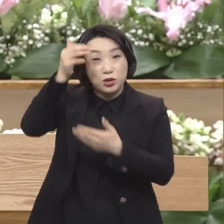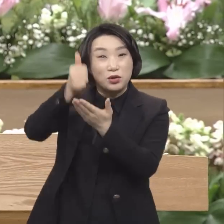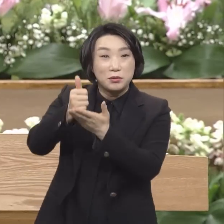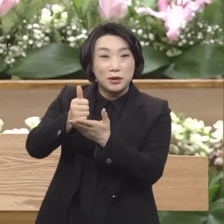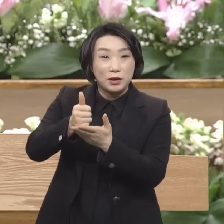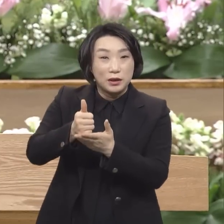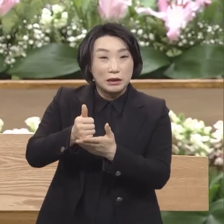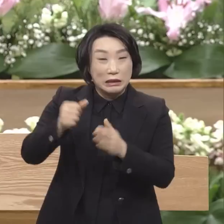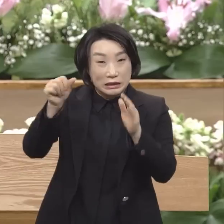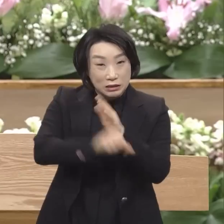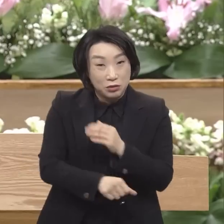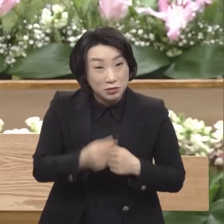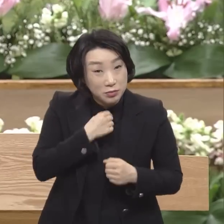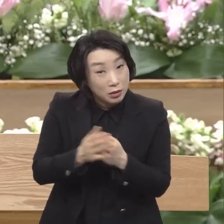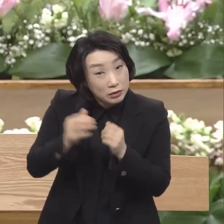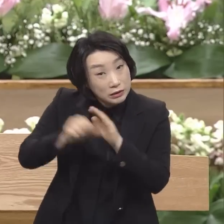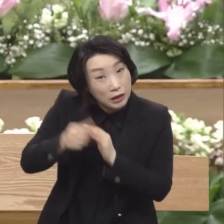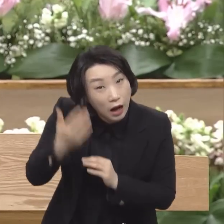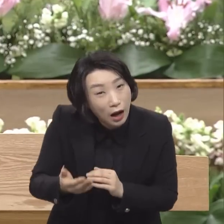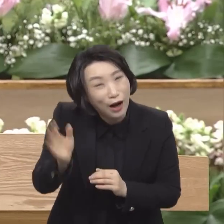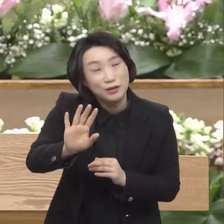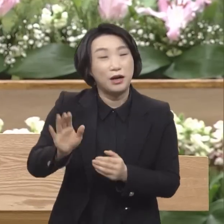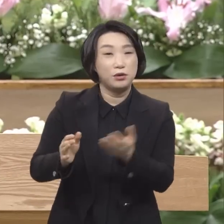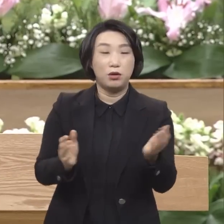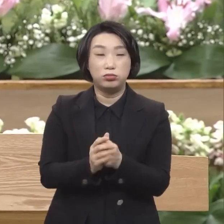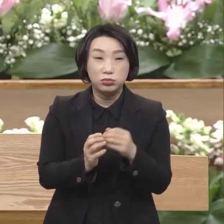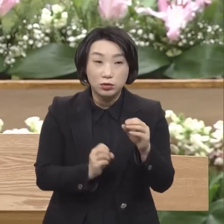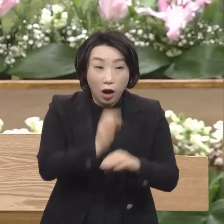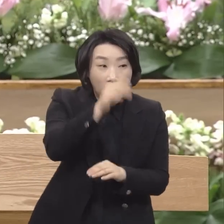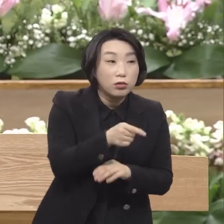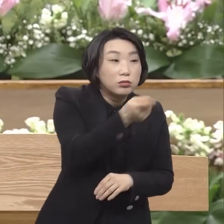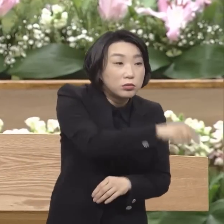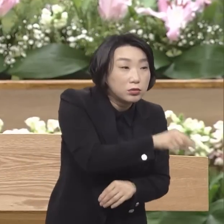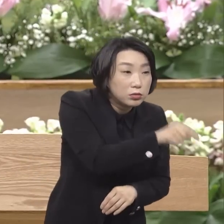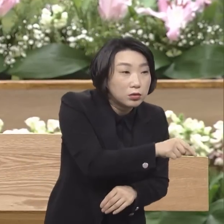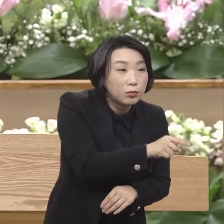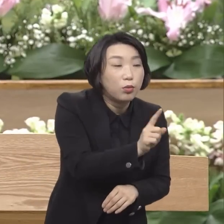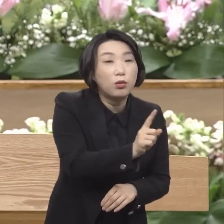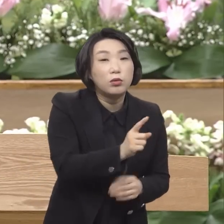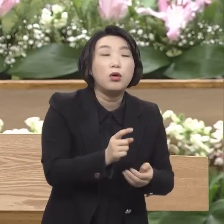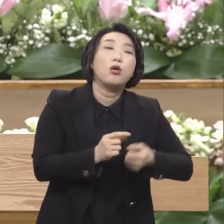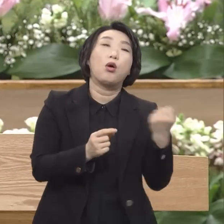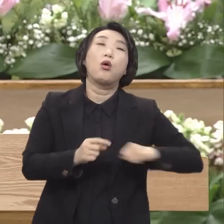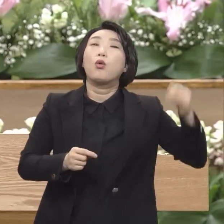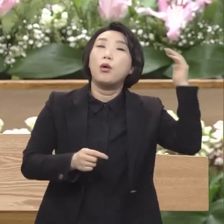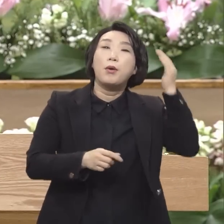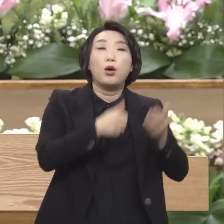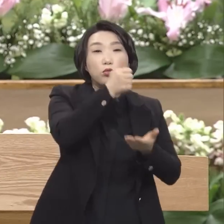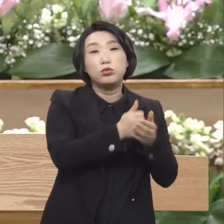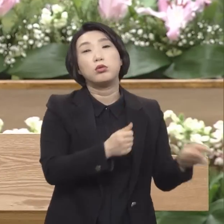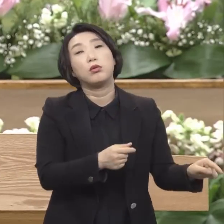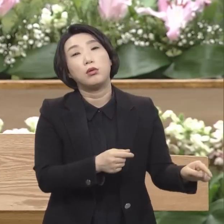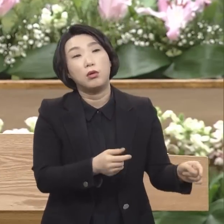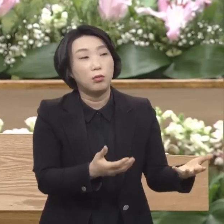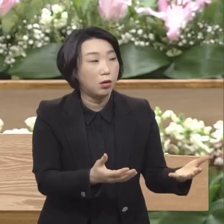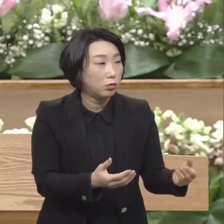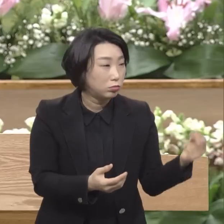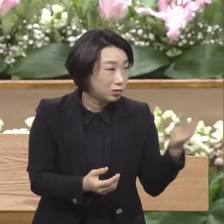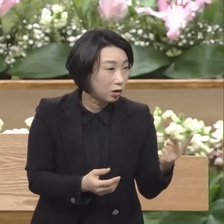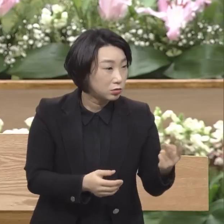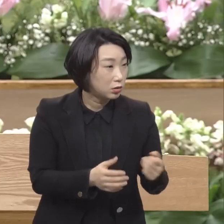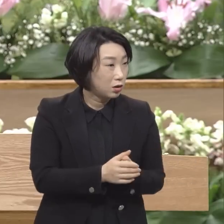지고 싶어서 집니까? 그러면 결국은 그 도를 넘으면 무엇이 되느냐? 거역과 해방죄가 되어서 너는 두 번